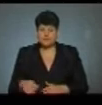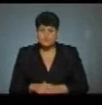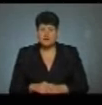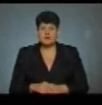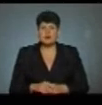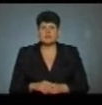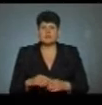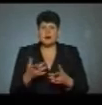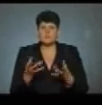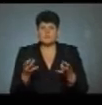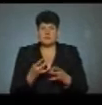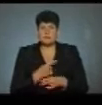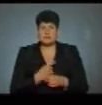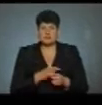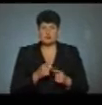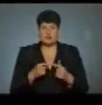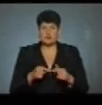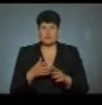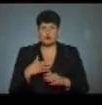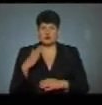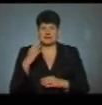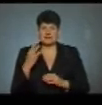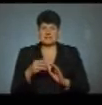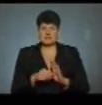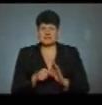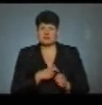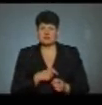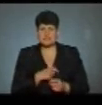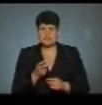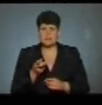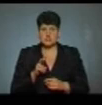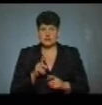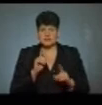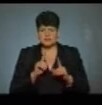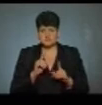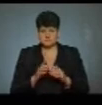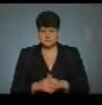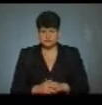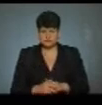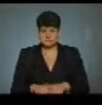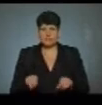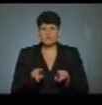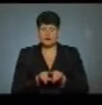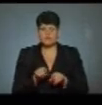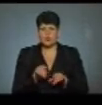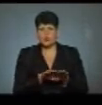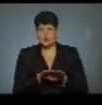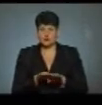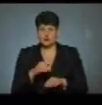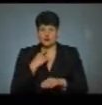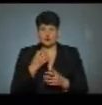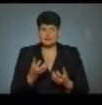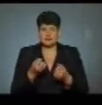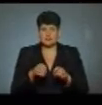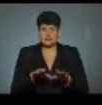на потреби медичної галузі проголосували 36 депутатів, які прийшли на сесійне засідання. Також вони одноголосно підтримали